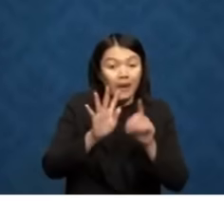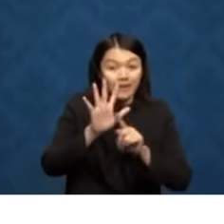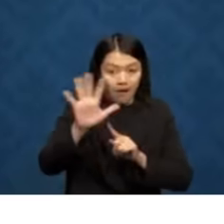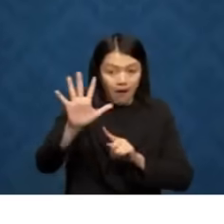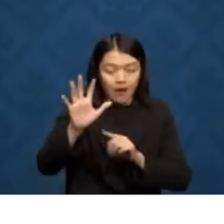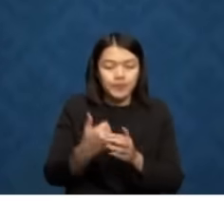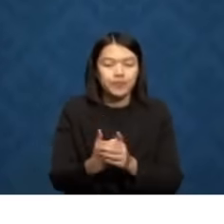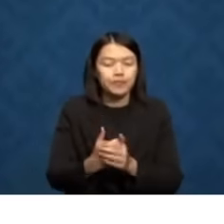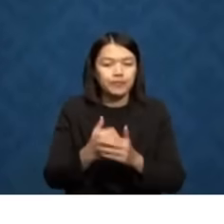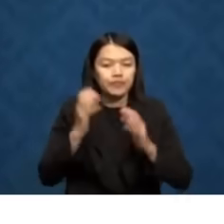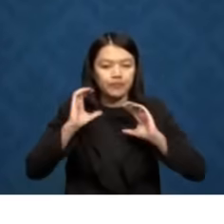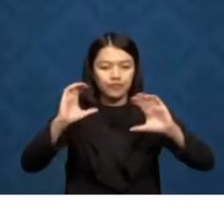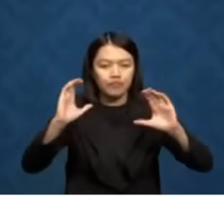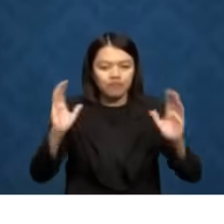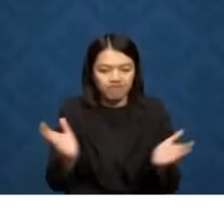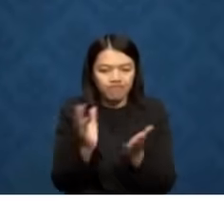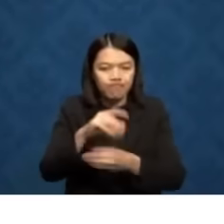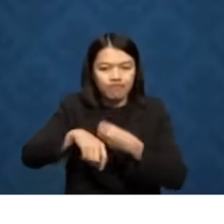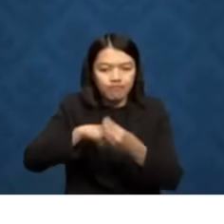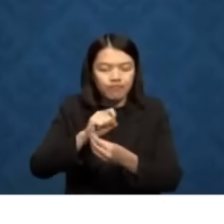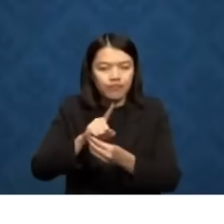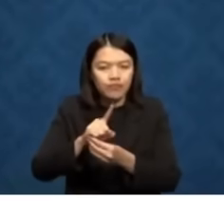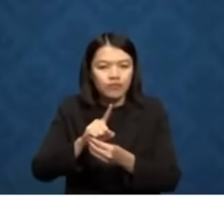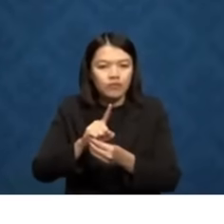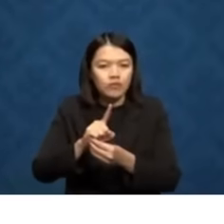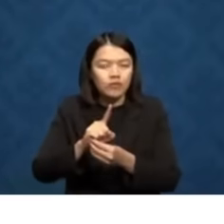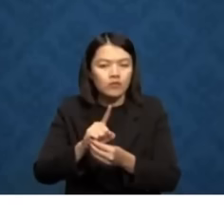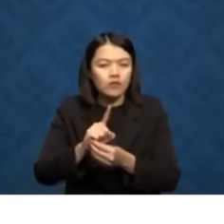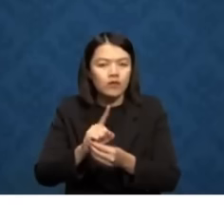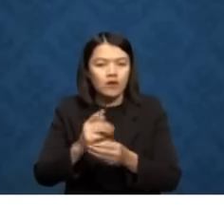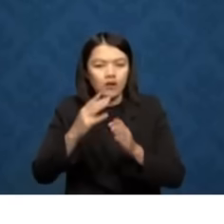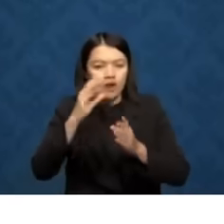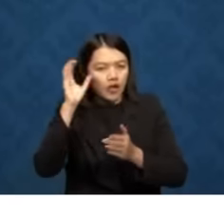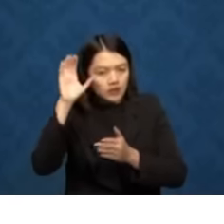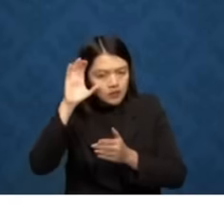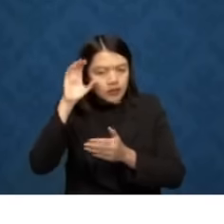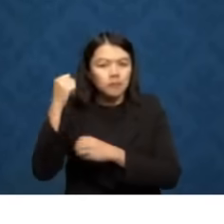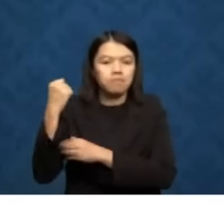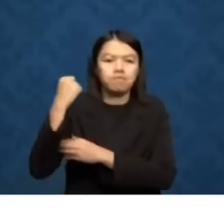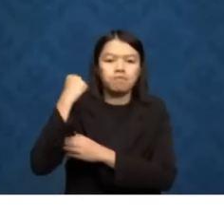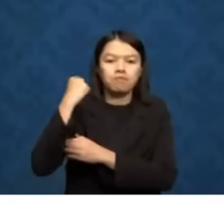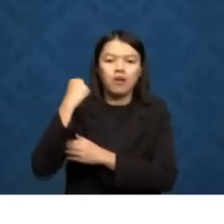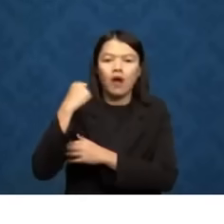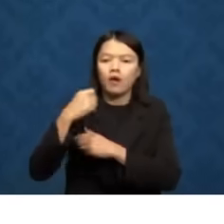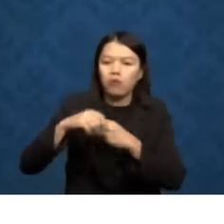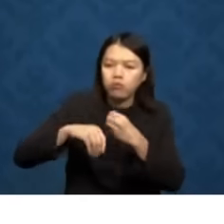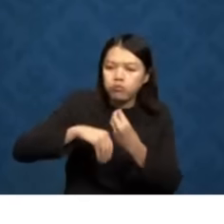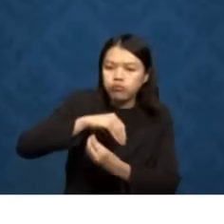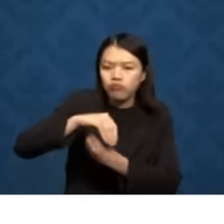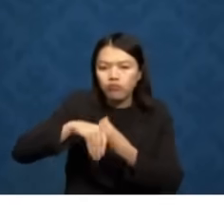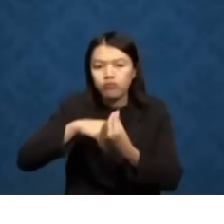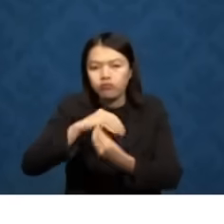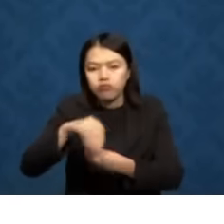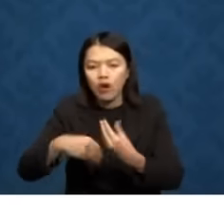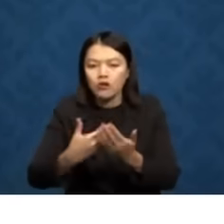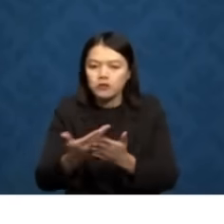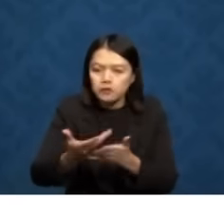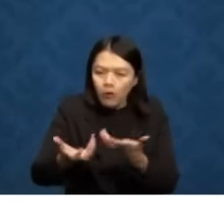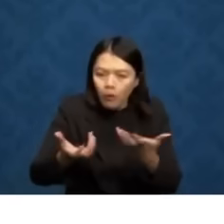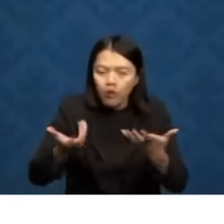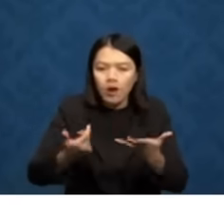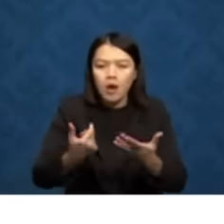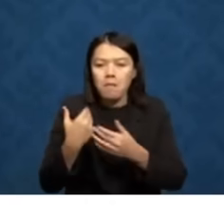เร่งกระตุ้นเศรษฐกิจสร้างความเชื่อมั่นและกระตุ้นให้เกิดการจับจ่ายใช้สอยควบคู่กับการบรรเทา